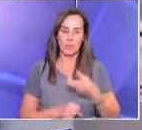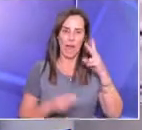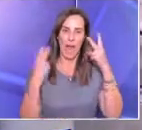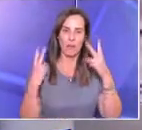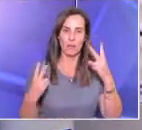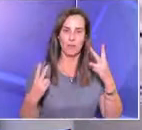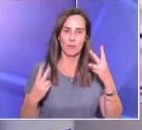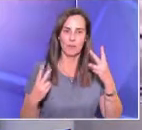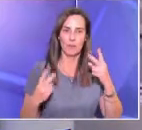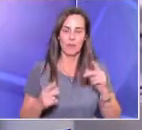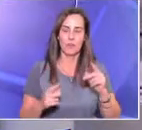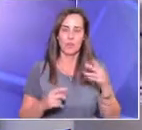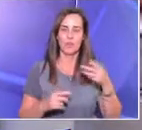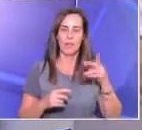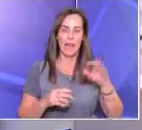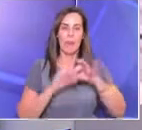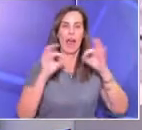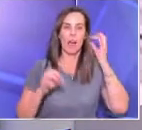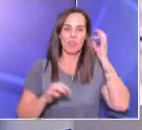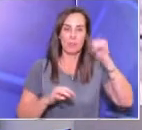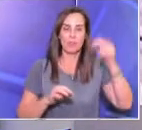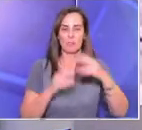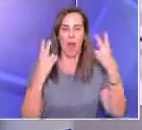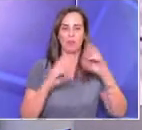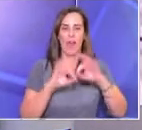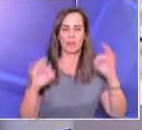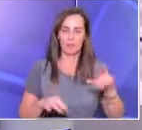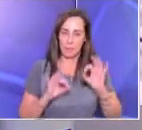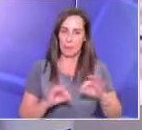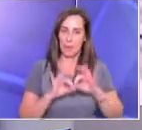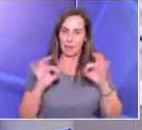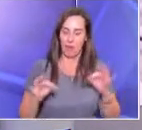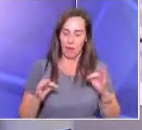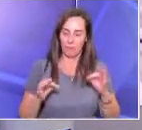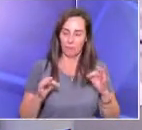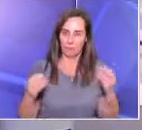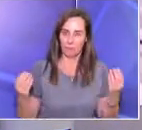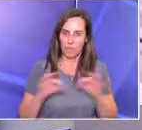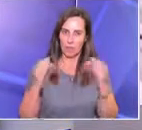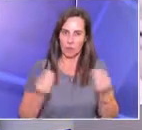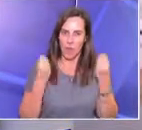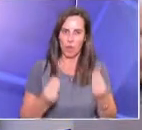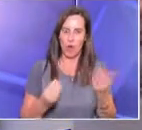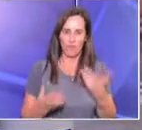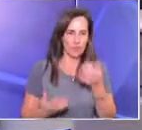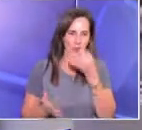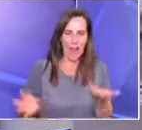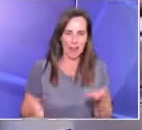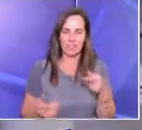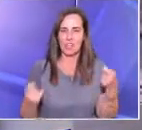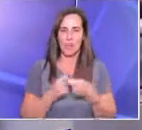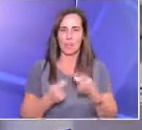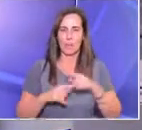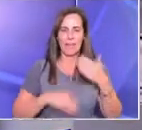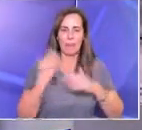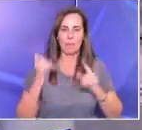חשוב מאשר כשמגיעה המסה, כי הן פורצות את הדרך, ואני חושב שזה בהחלט מתחילתה של מגמה מבורכת, אין שאלה בכלל, ברור שזה קשור לכל